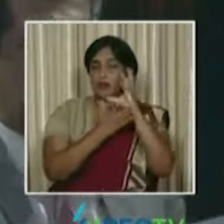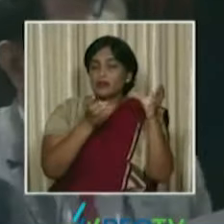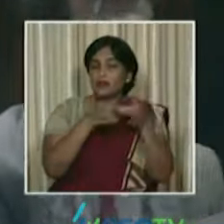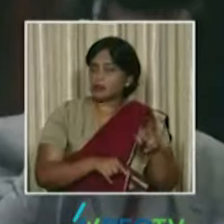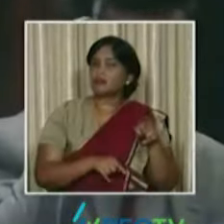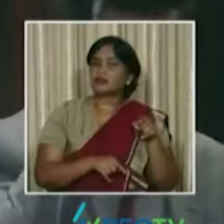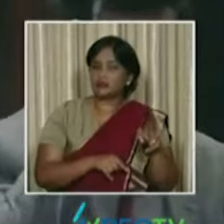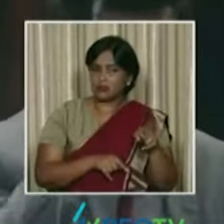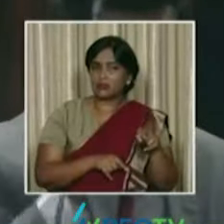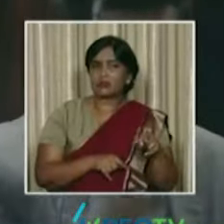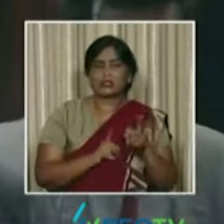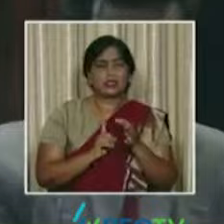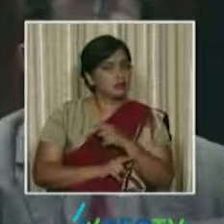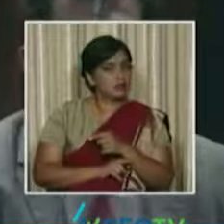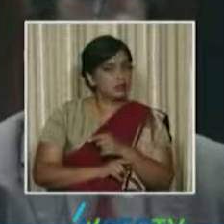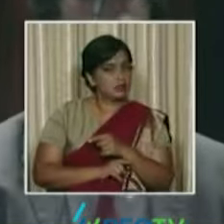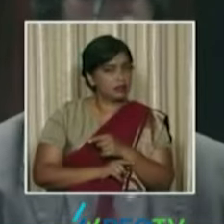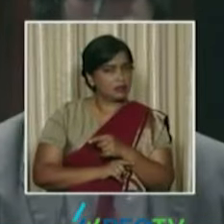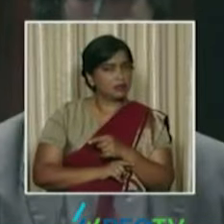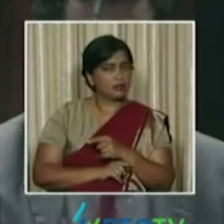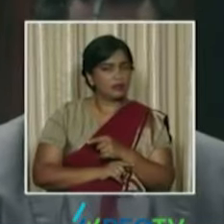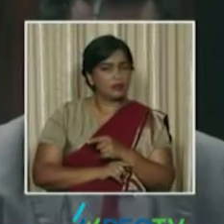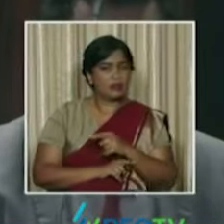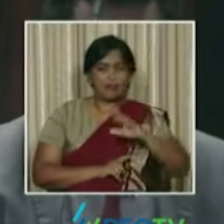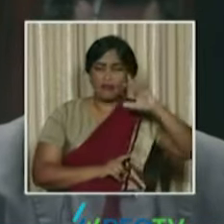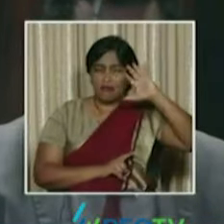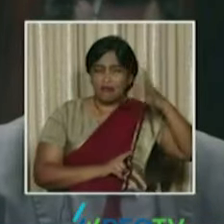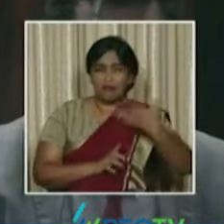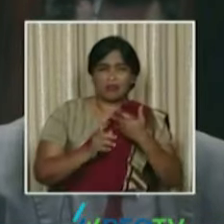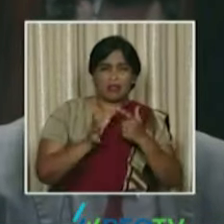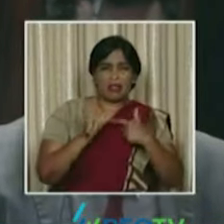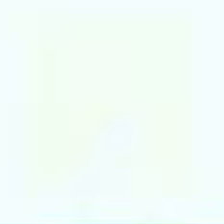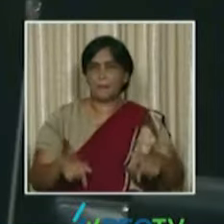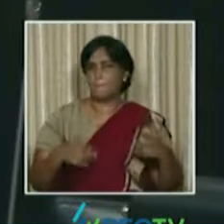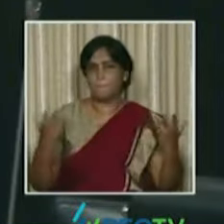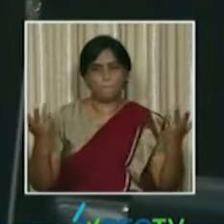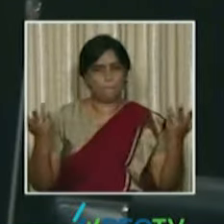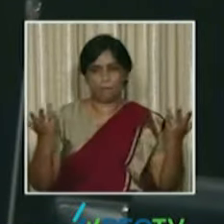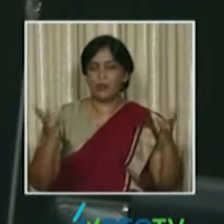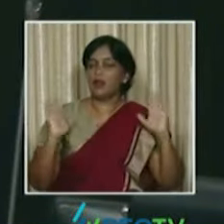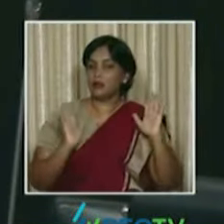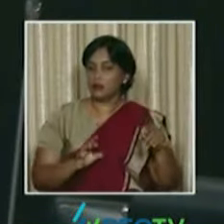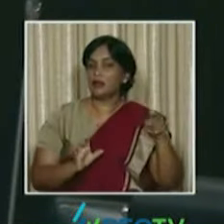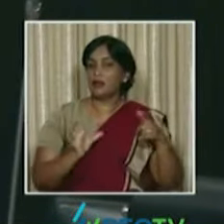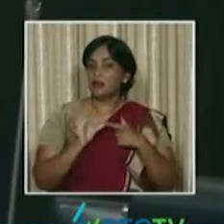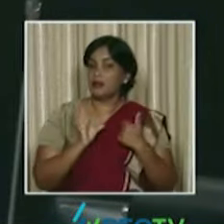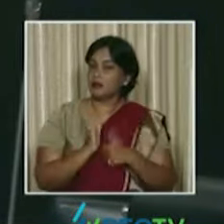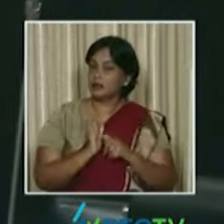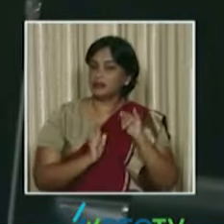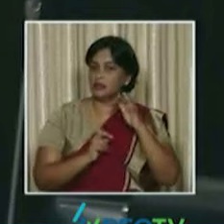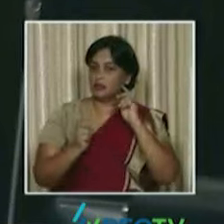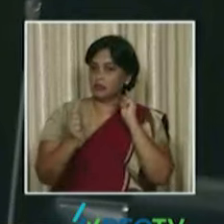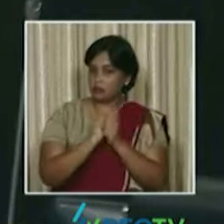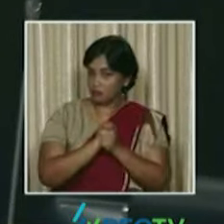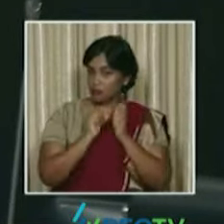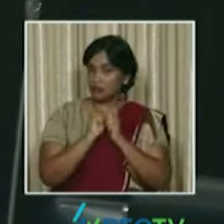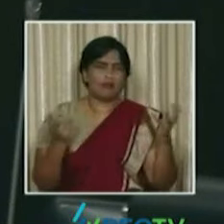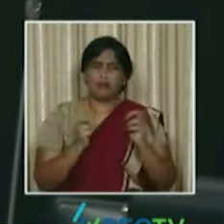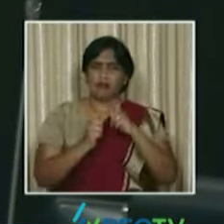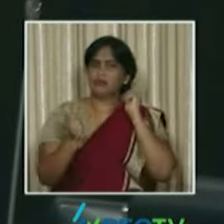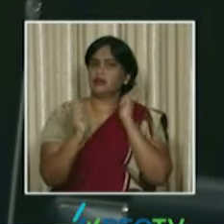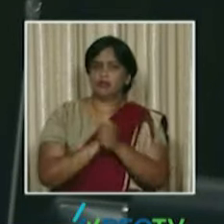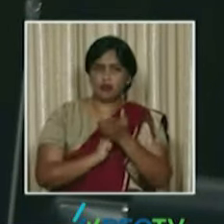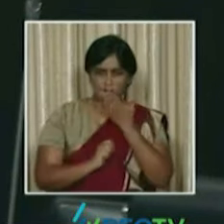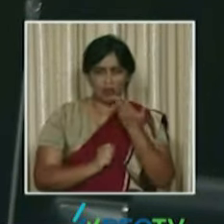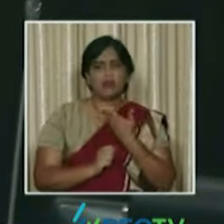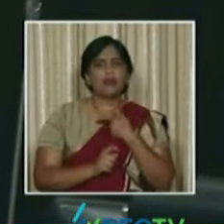සභාවක් තියෙද්දි මේ ජනාධිපතිතුමාට ගොම්පස් අල්ලන්න මේ වගේ පනත් ගේන්න දිය යුතුද? හැබැයි මේ පනතේ යම්කිසි සංශෝධනය විය යුතු තැනක් තියෙනවා නම්